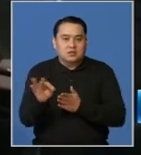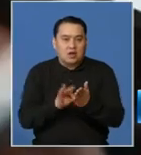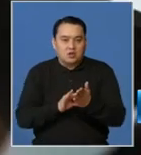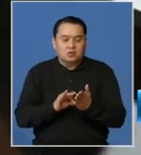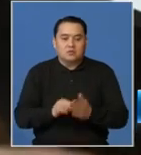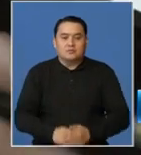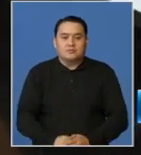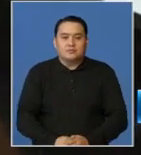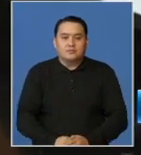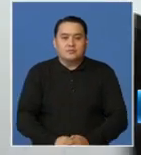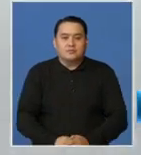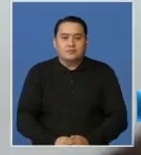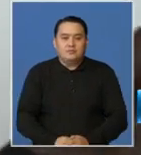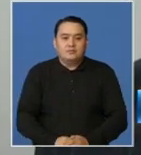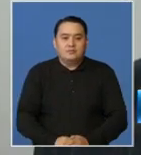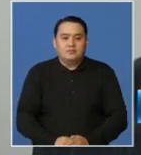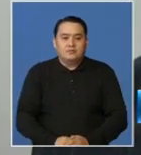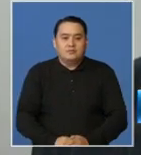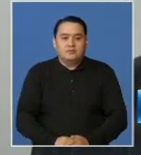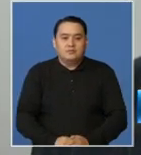уверены власти.